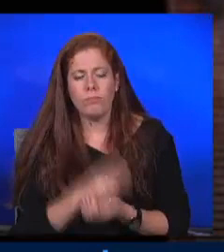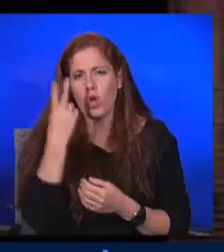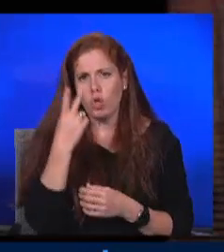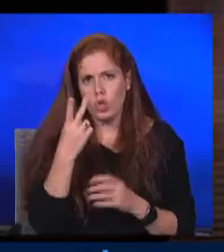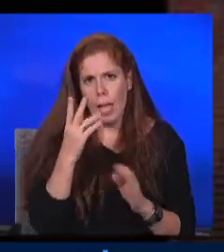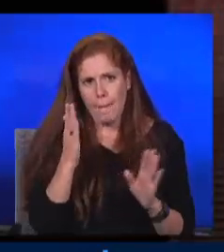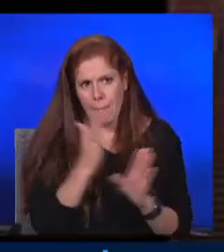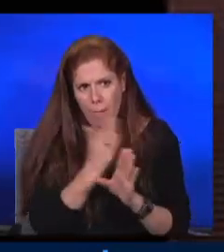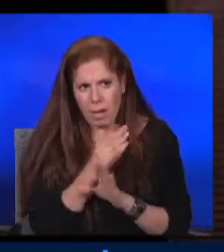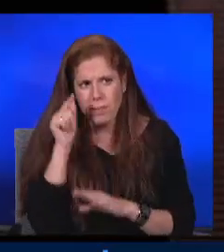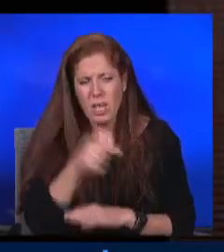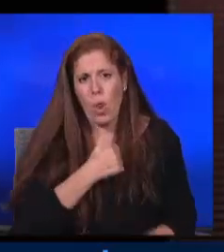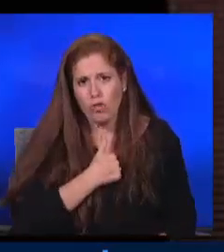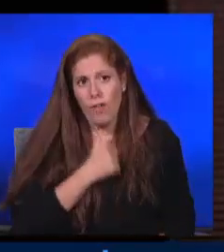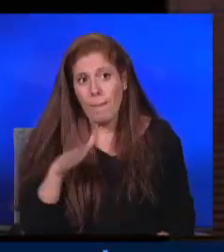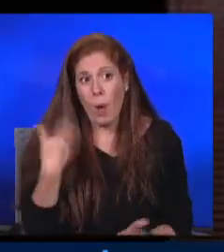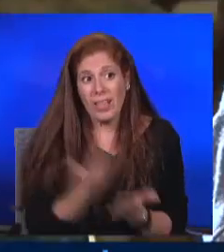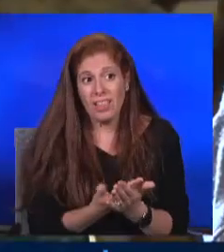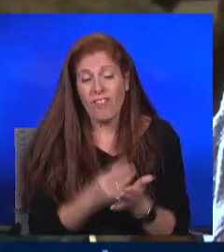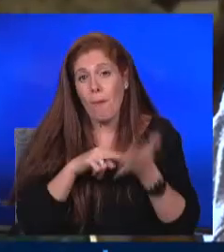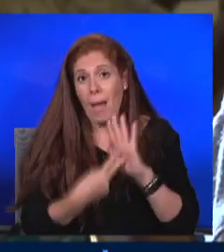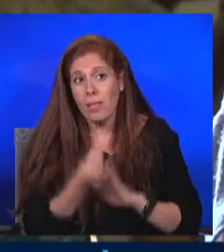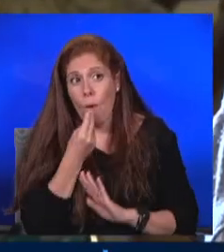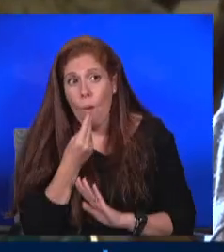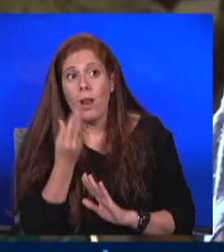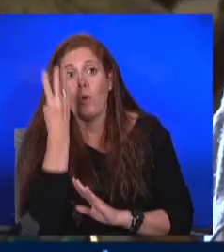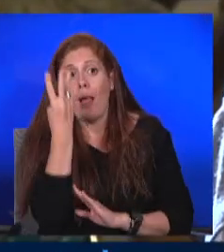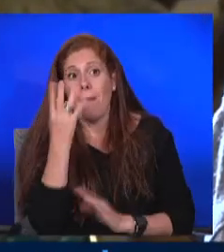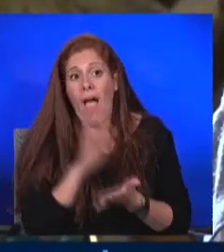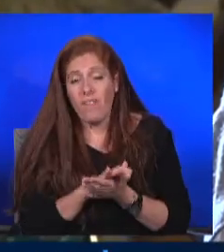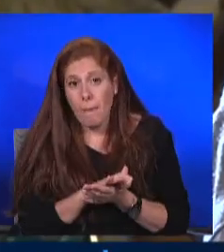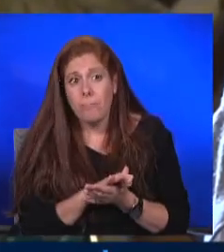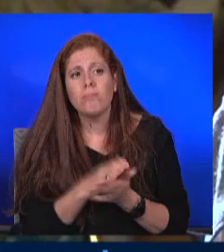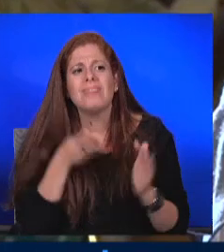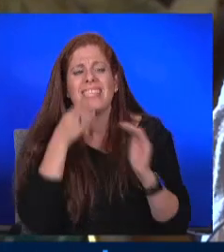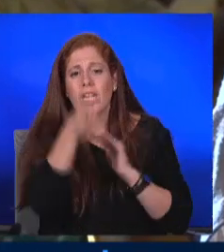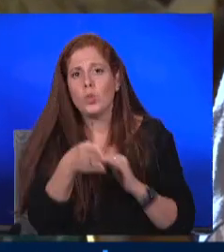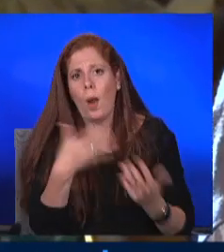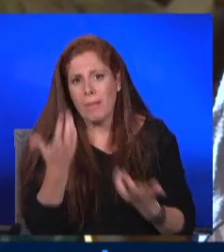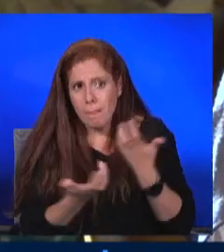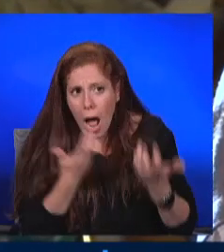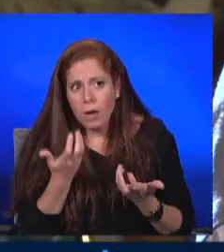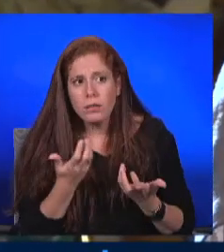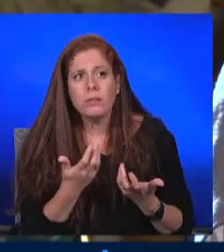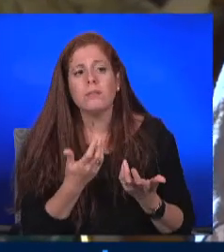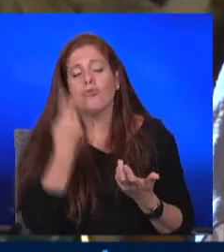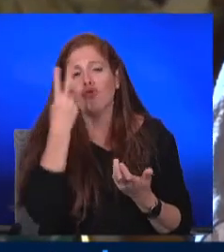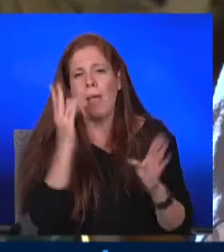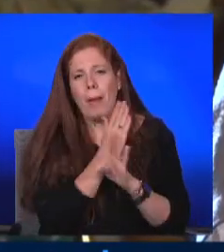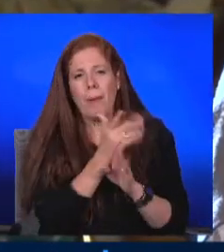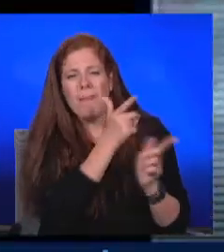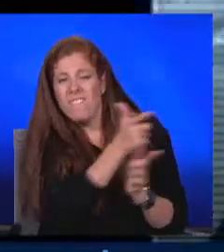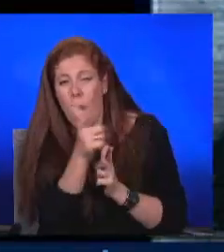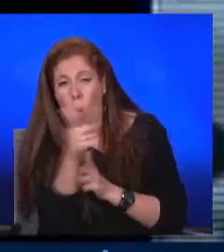לישיבה, והתנדב בחדר אוכל עם עוד 4 חברים, ונכנסו למטבח שתי מחבלים וירו בכל